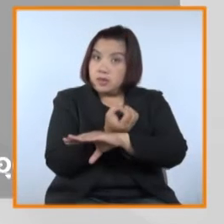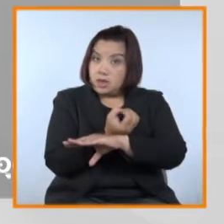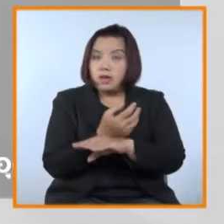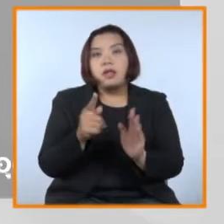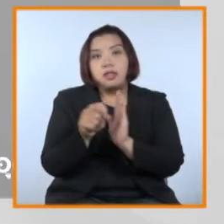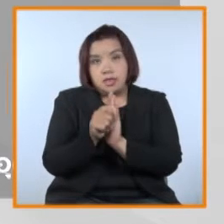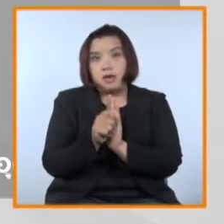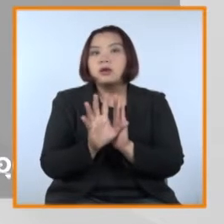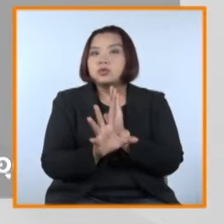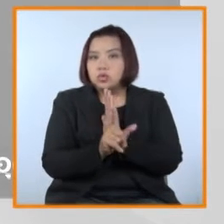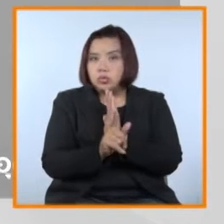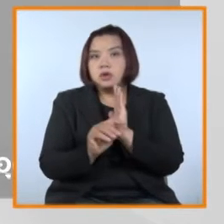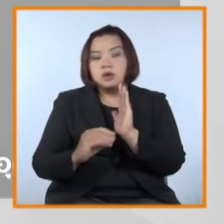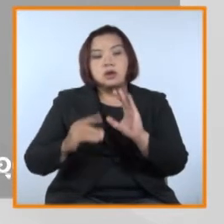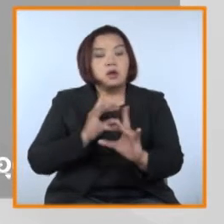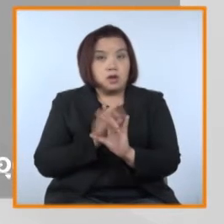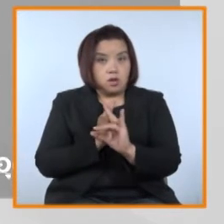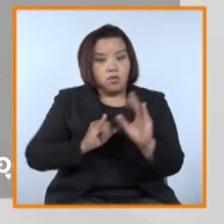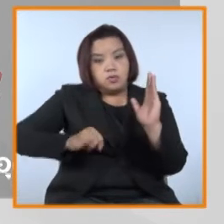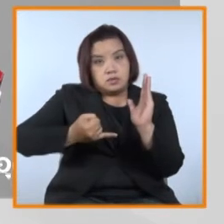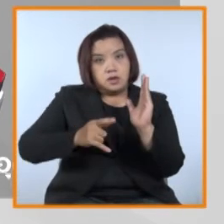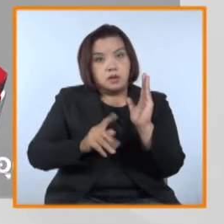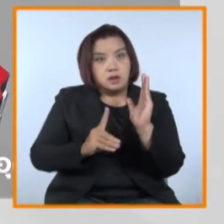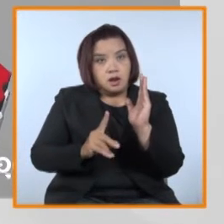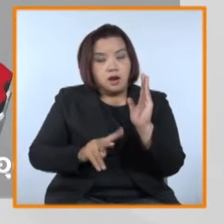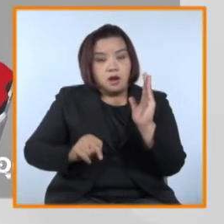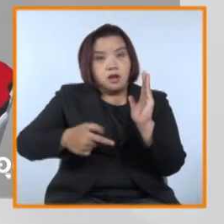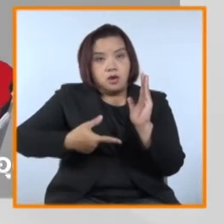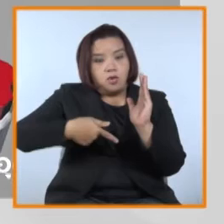ตากชลบุรีระยองจันทบุรีตราดระนอง